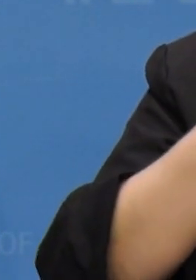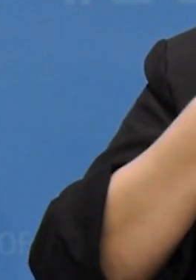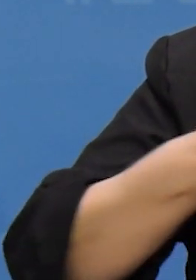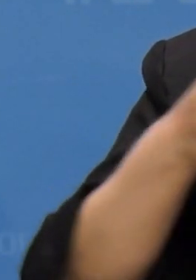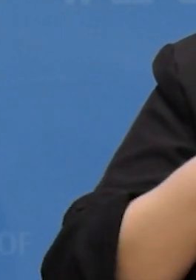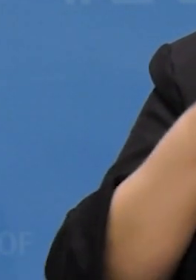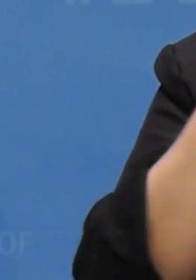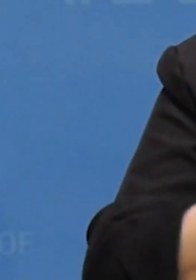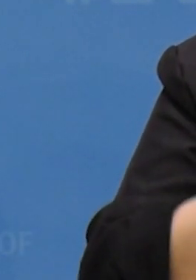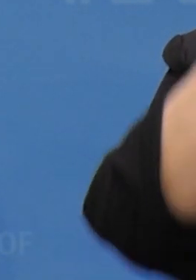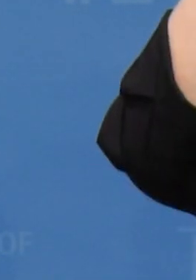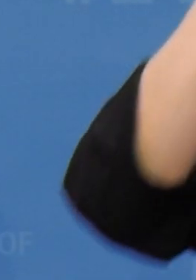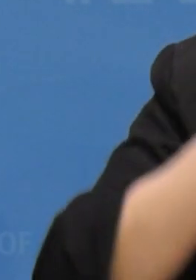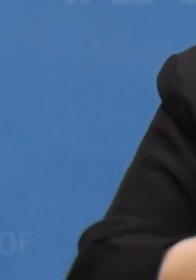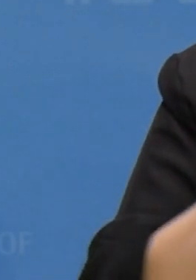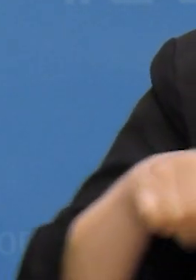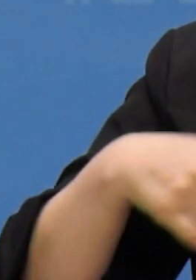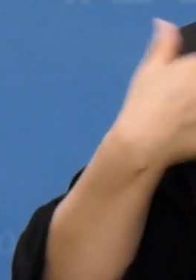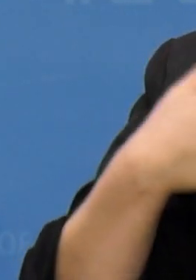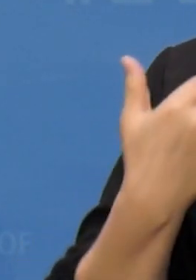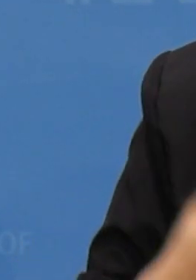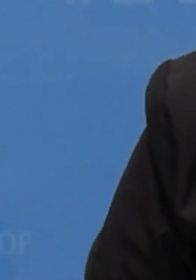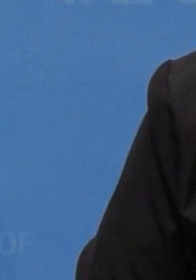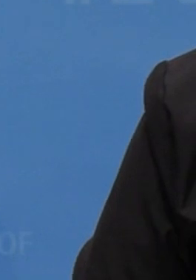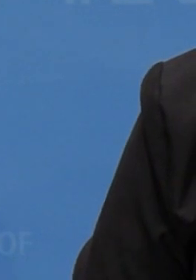고집하는 이유도 모르겠습니다